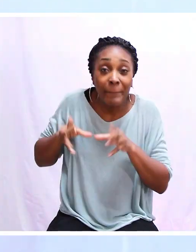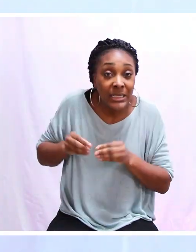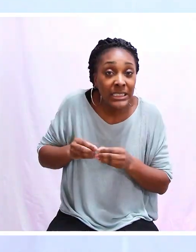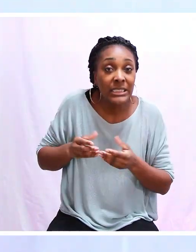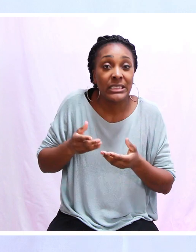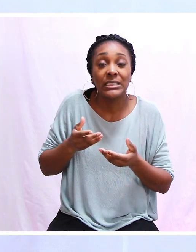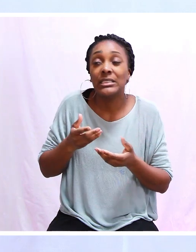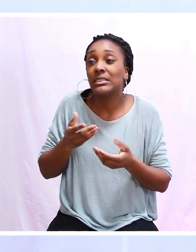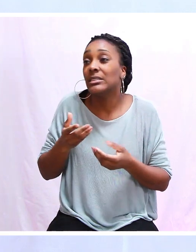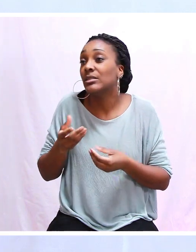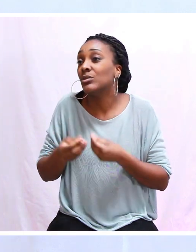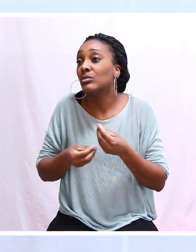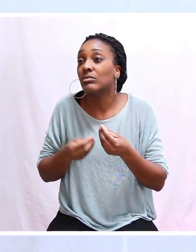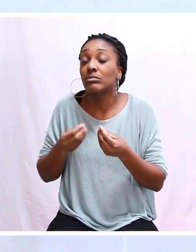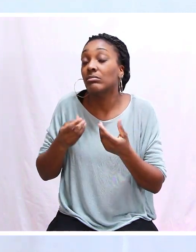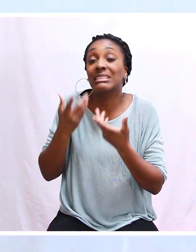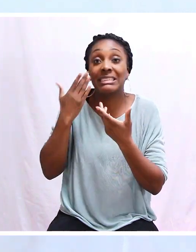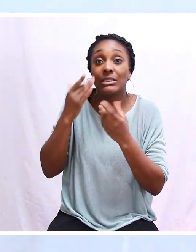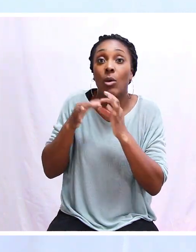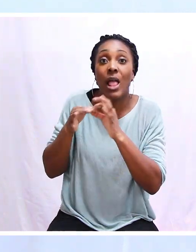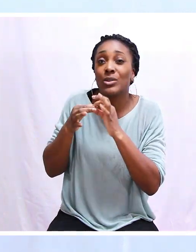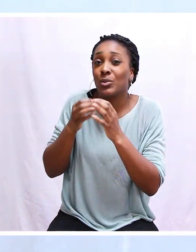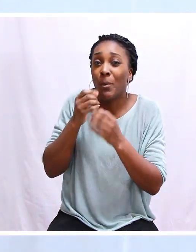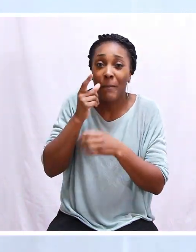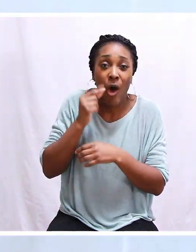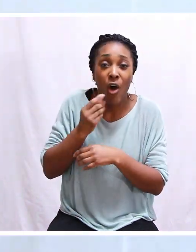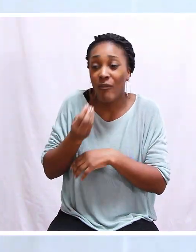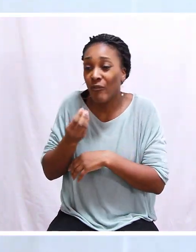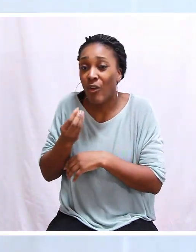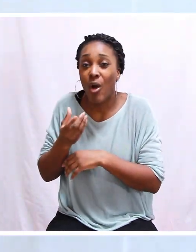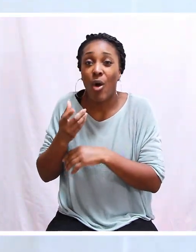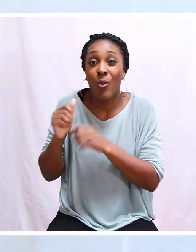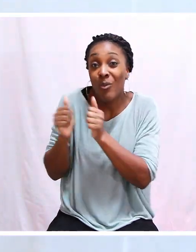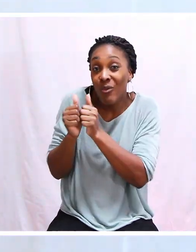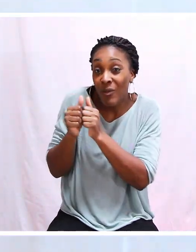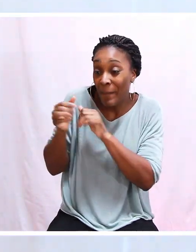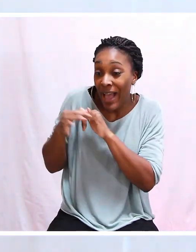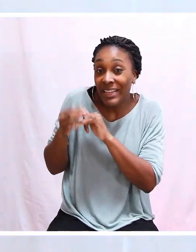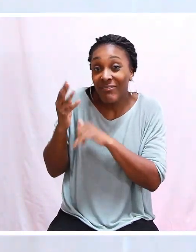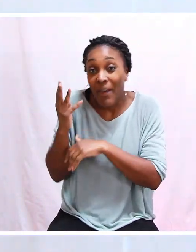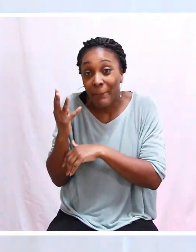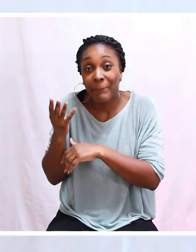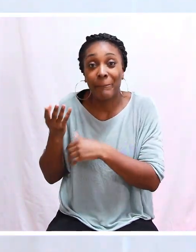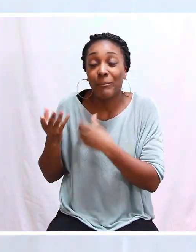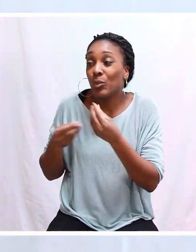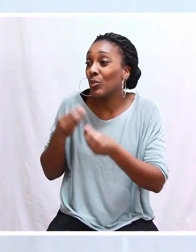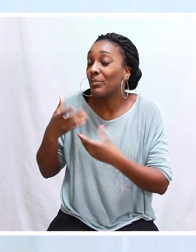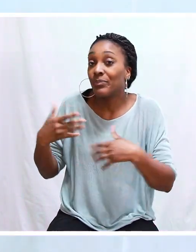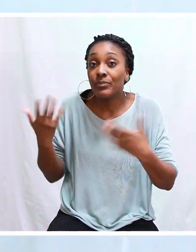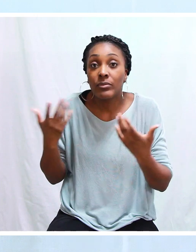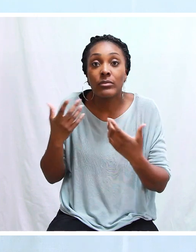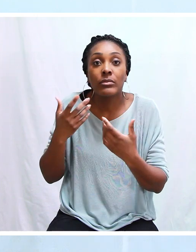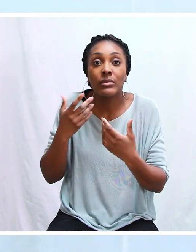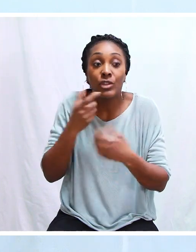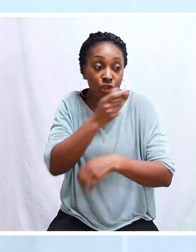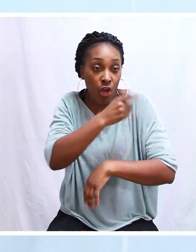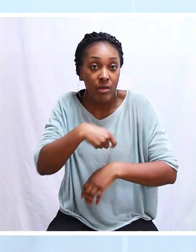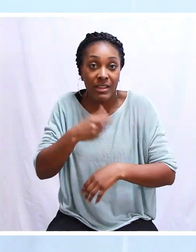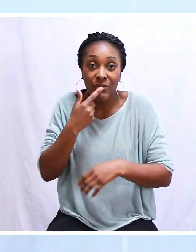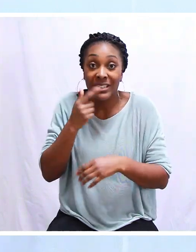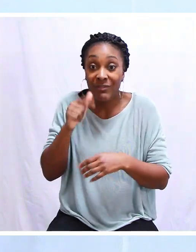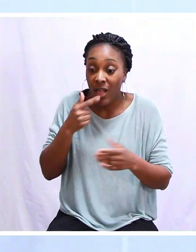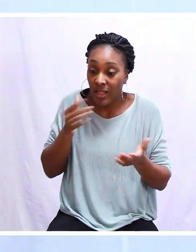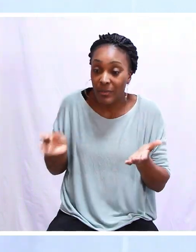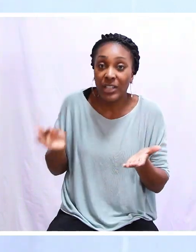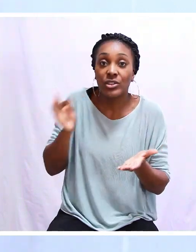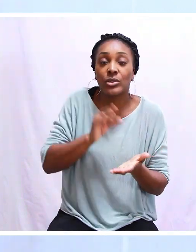familial, quand on a des très bonnes relations, que ce soit parents, enfants ou avec le conjoint, c'est compliqué de tourner une page.